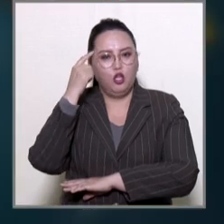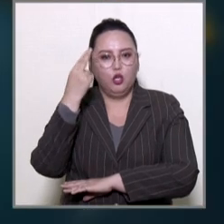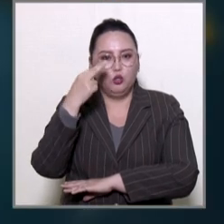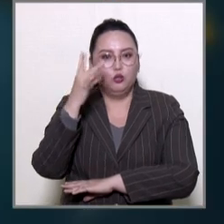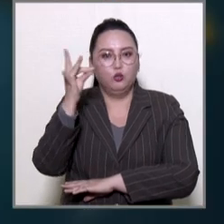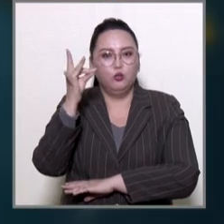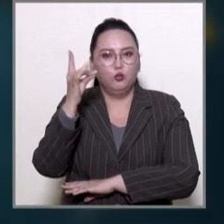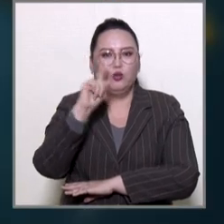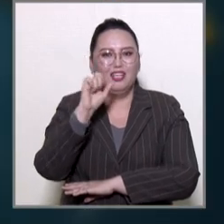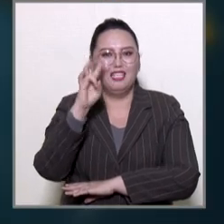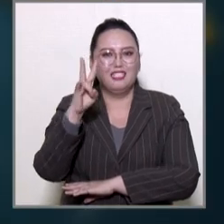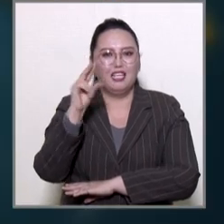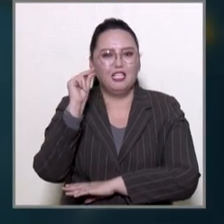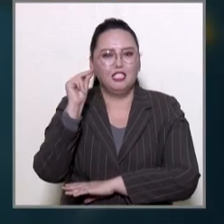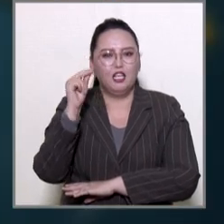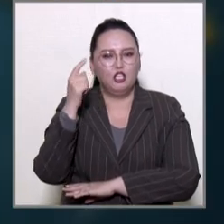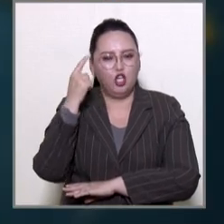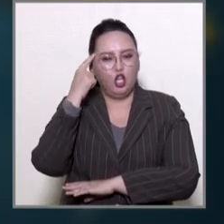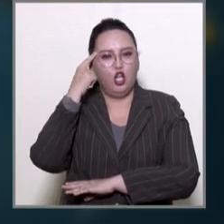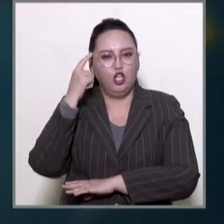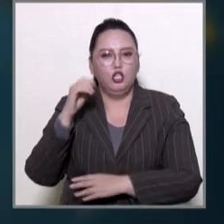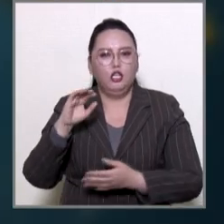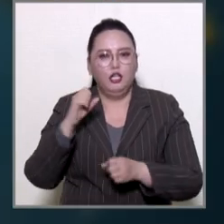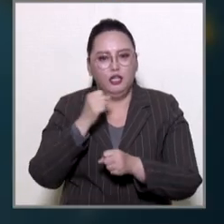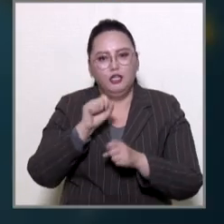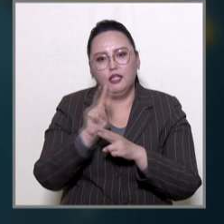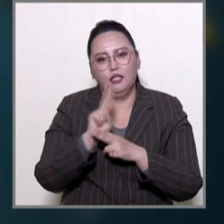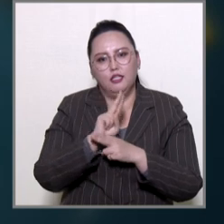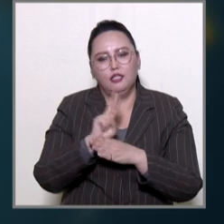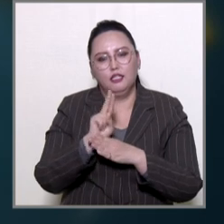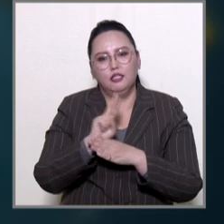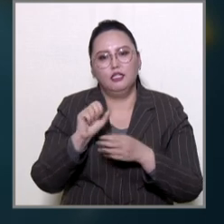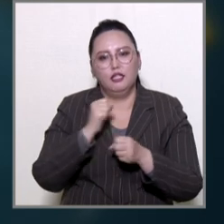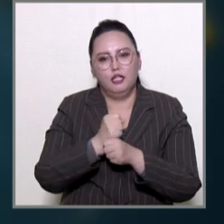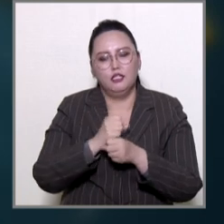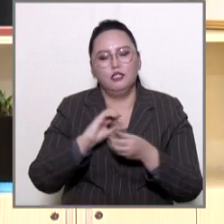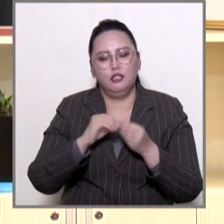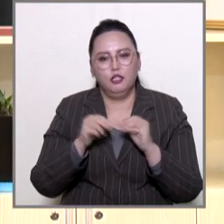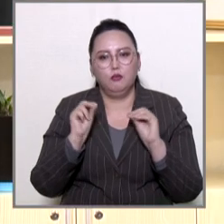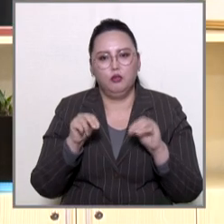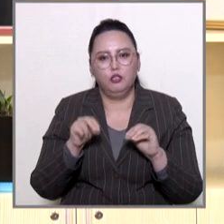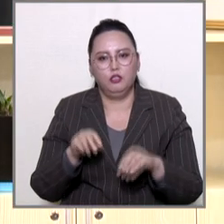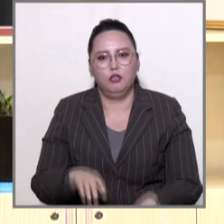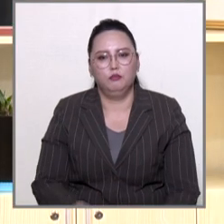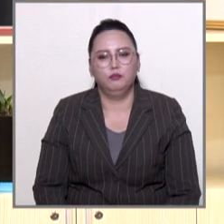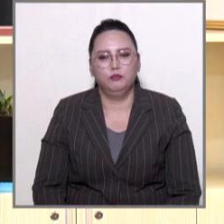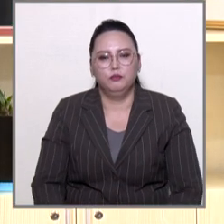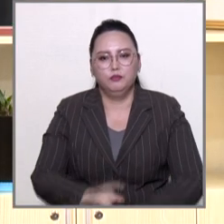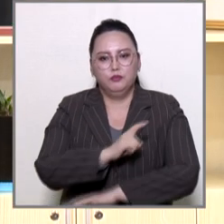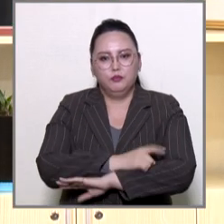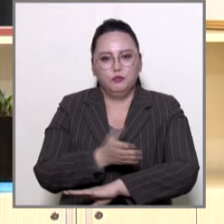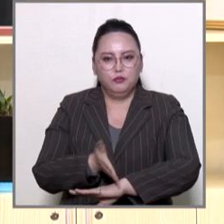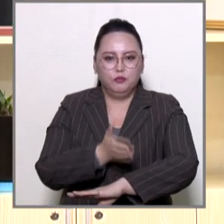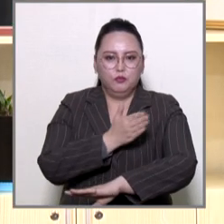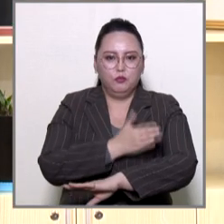тодорхойлох, чадварыг хөгжүүлэх дасгал даалгавруудыг ажиллах болно. Хичээлийн өмнө нэгэн зохиолчтой танилцъя.